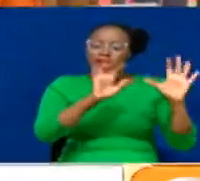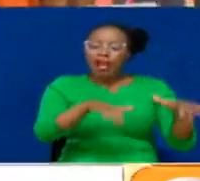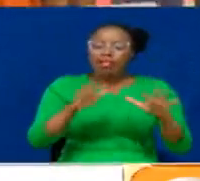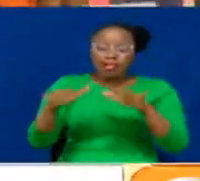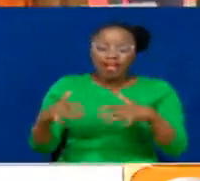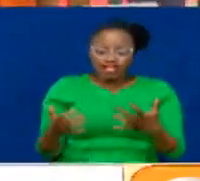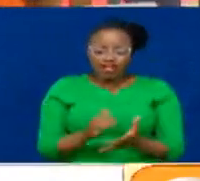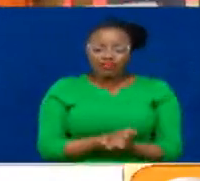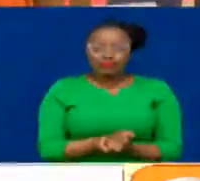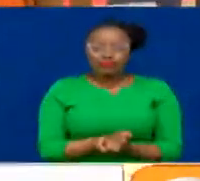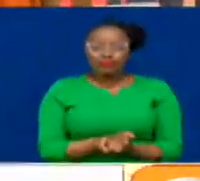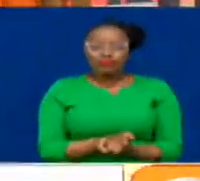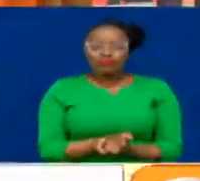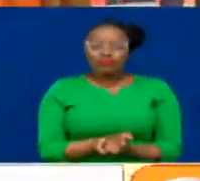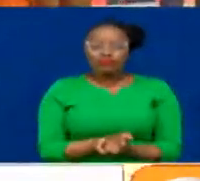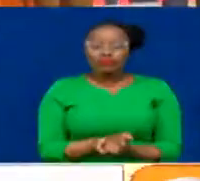agriculture.